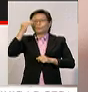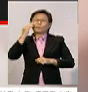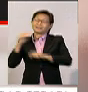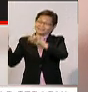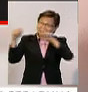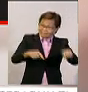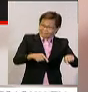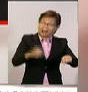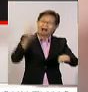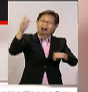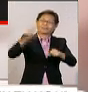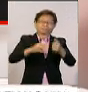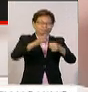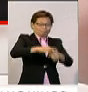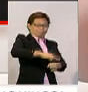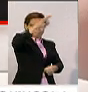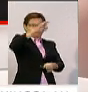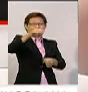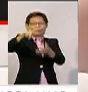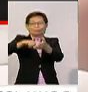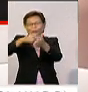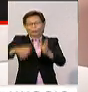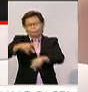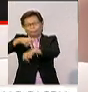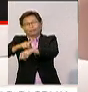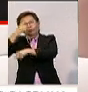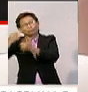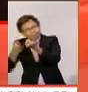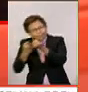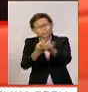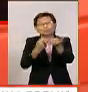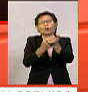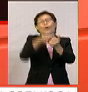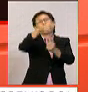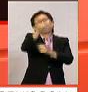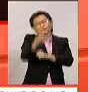itu dilihat akan memberi semangat kepada pengundi Port Dickson untuk menyokong calon